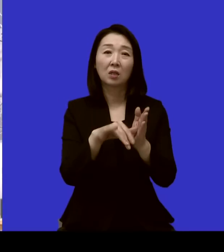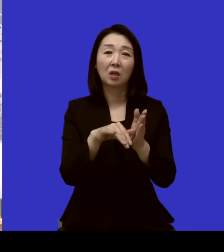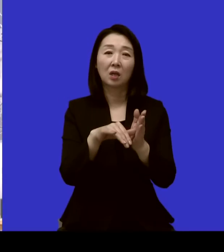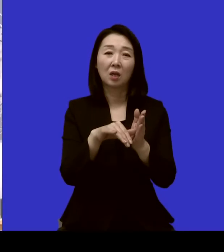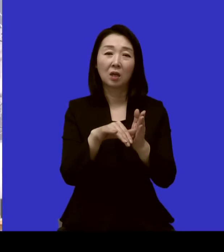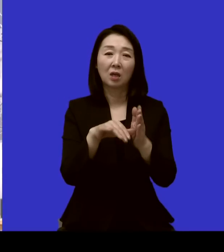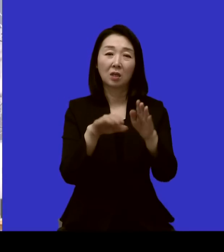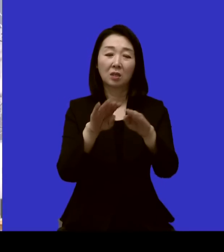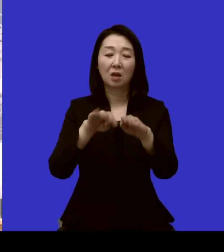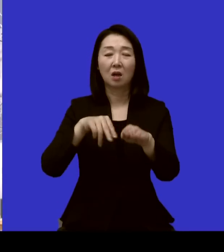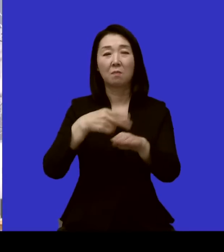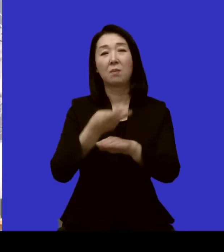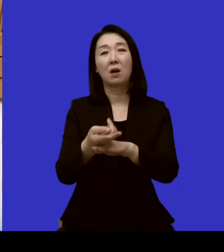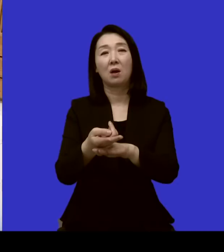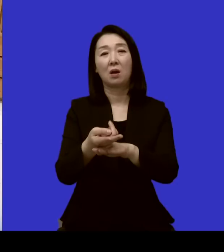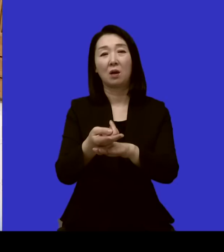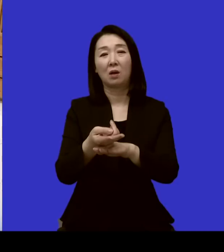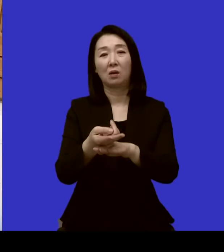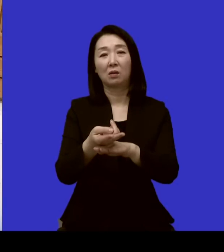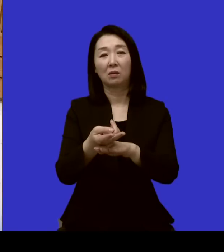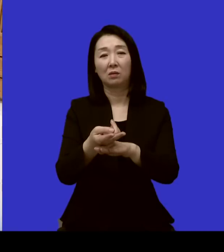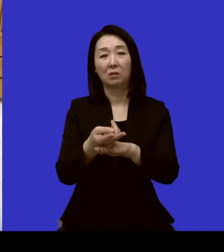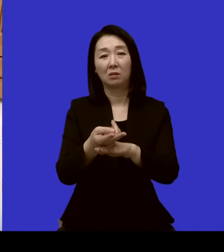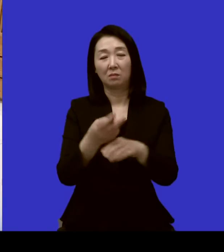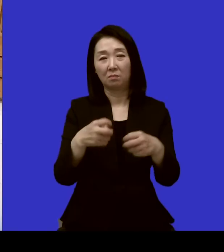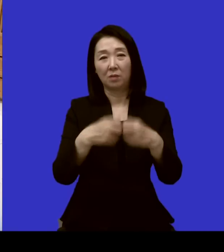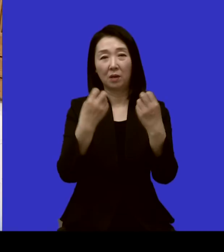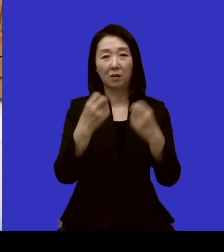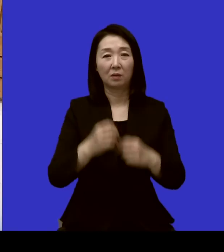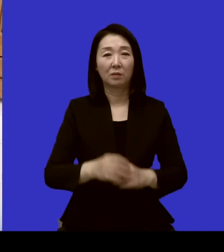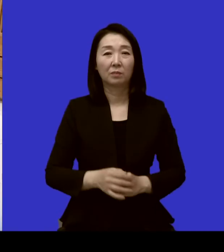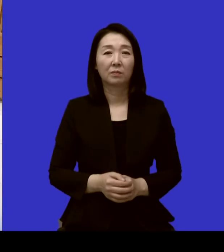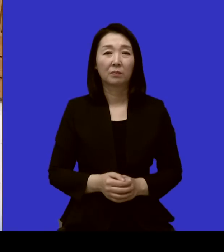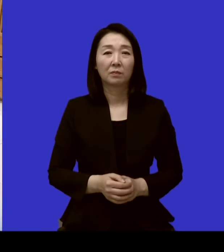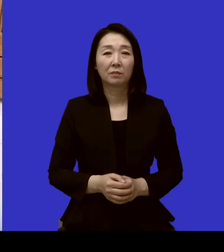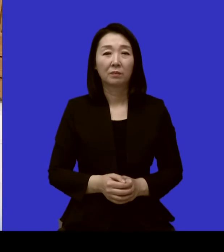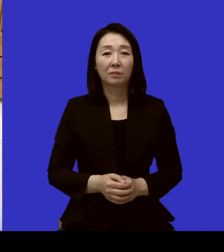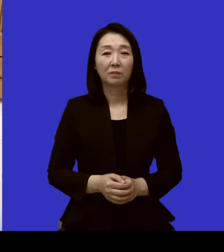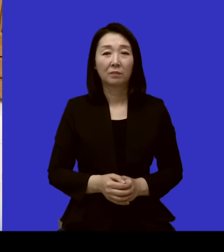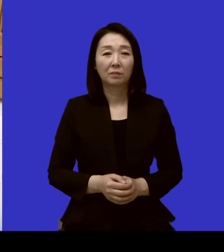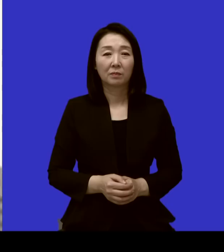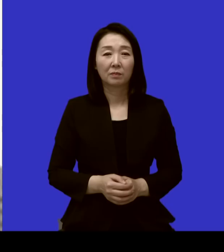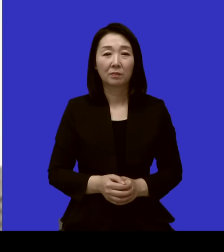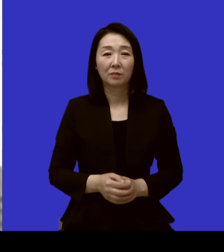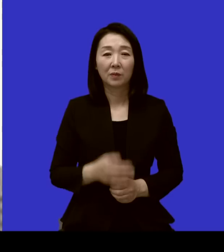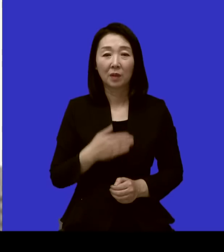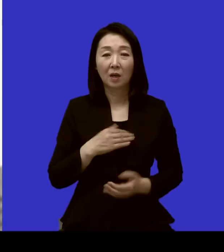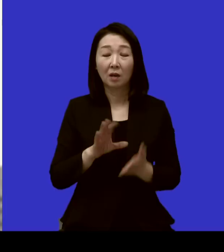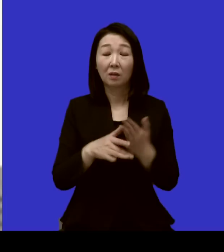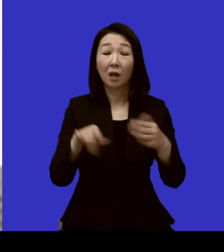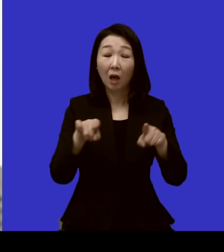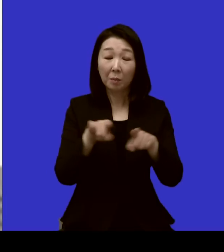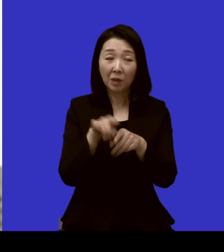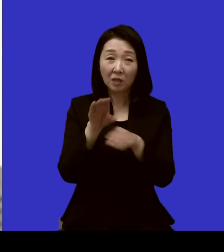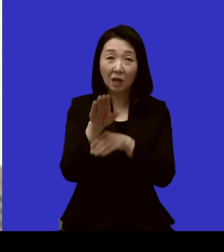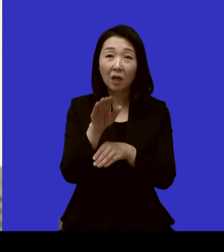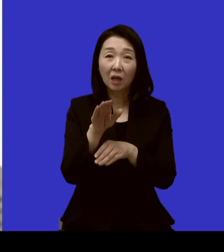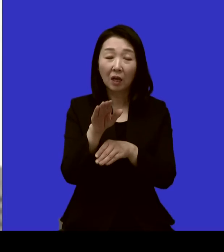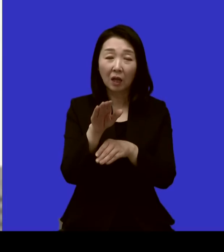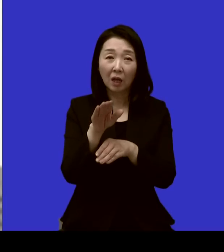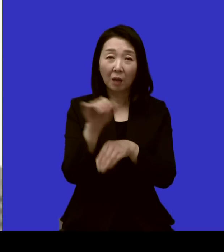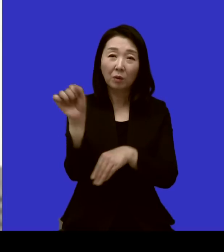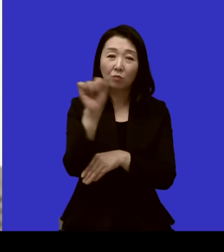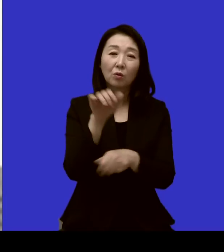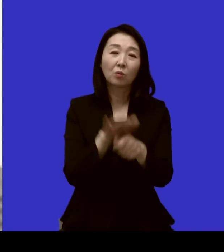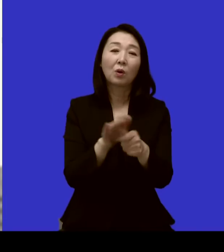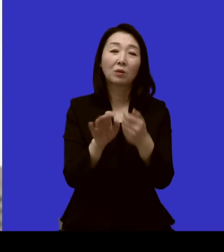아내의 차가 전복이 되는 바람에 사고가 났었던 것 같습니다. 그래서 더 그때 미안했겠네요. 제가 차에 탔더라면 그렇죠, 그렇죠. 더 미안하죠.